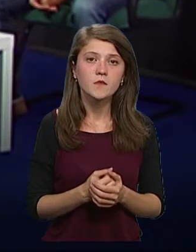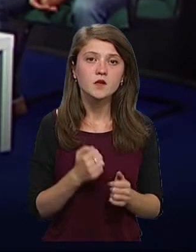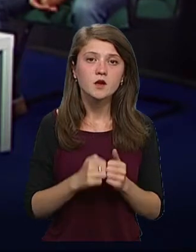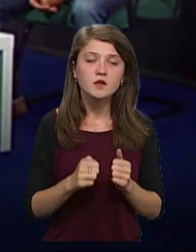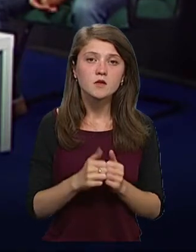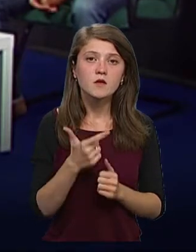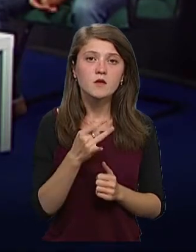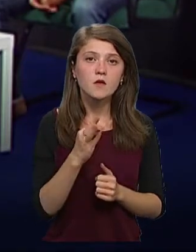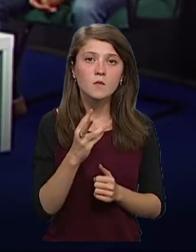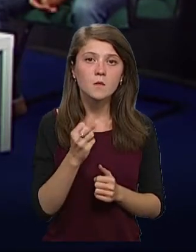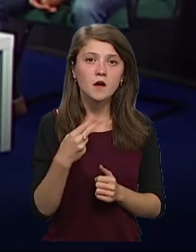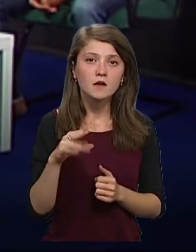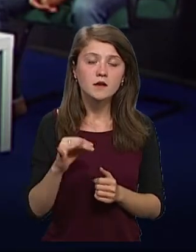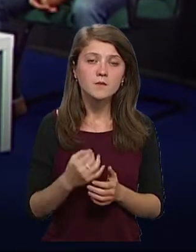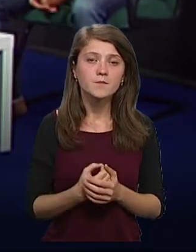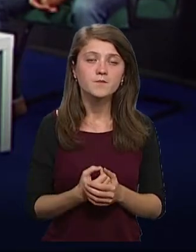громади